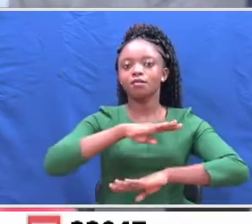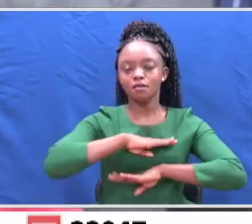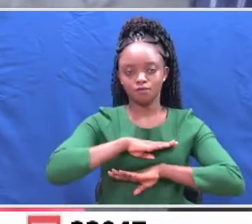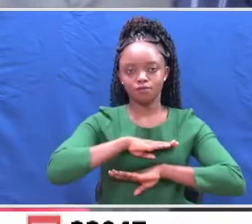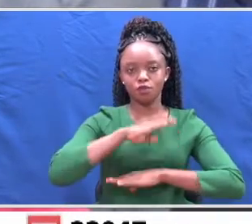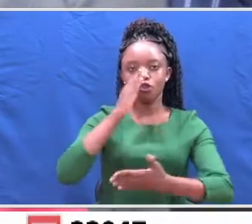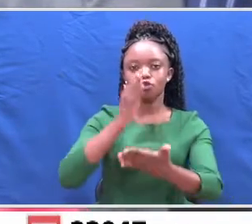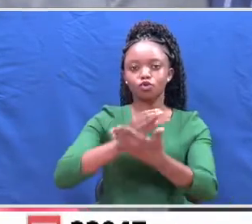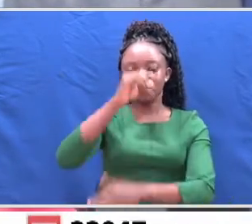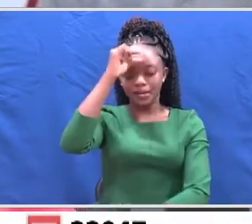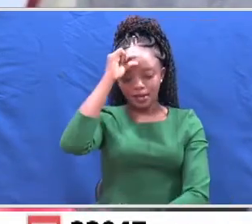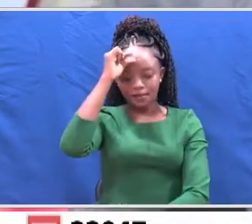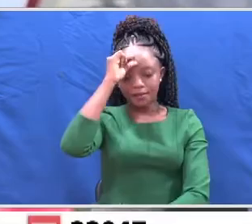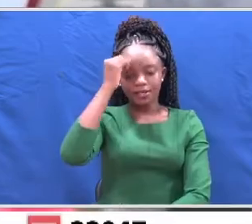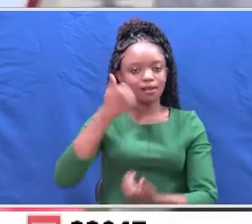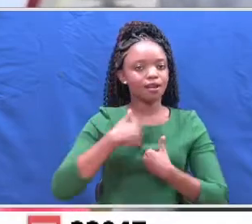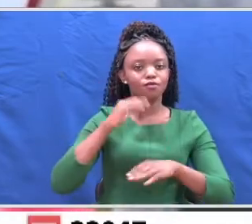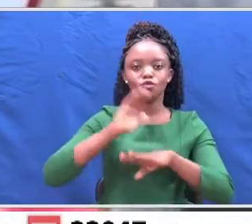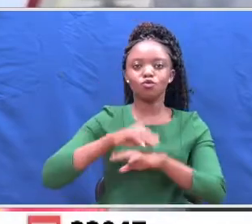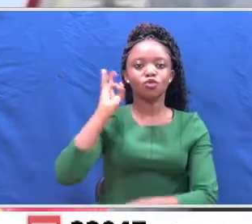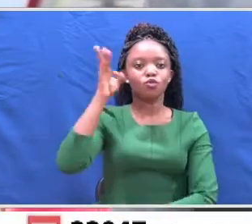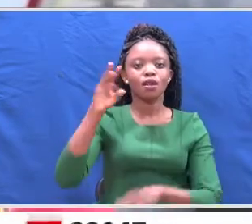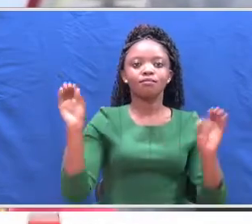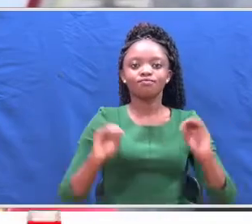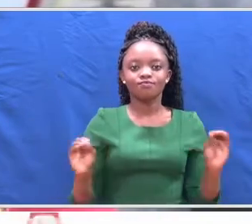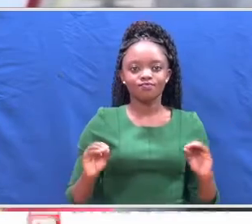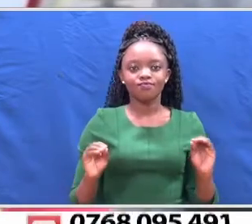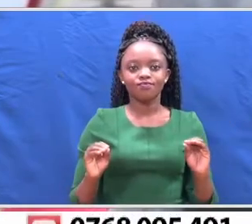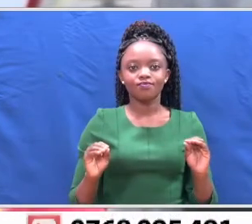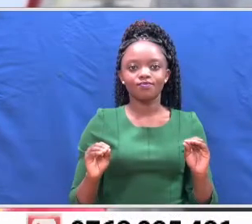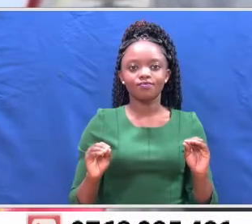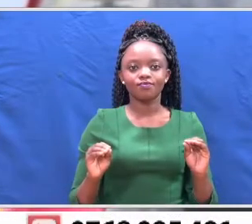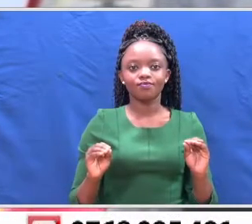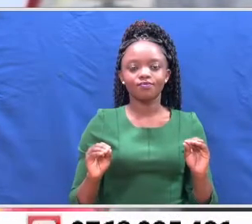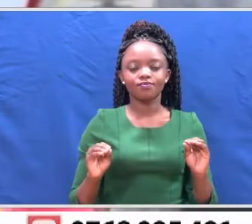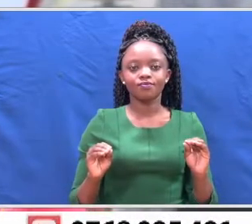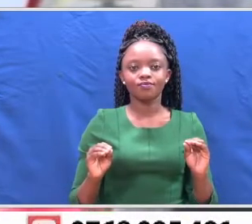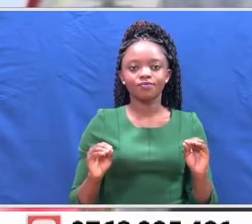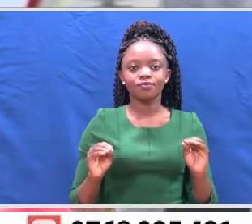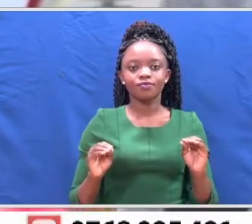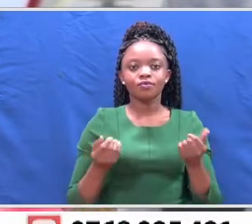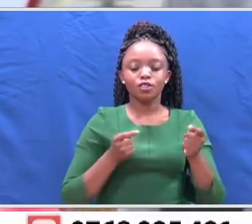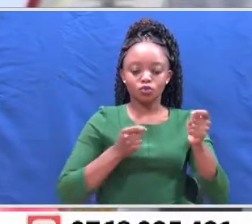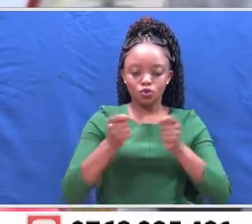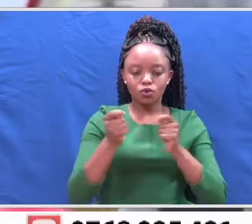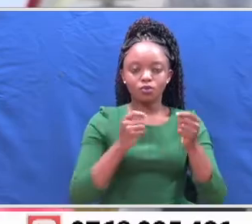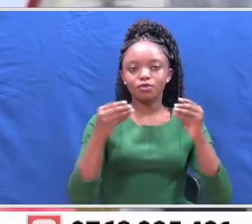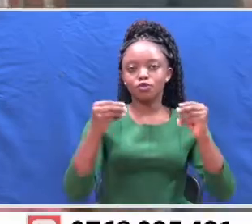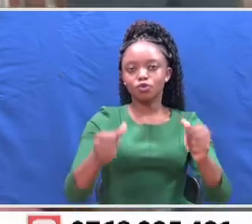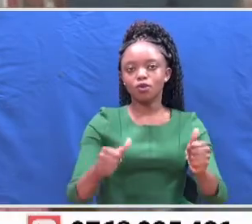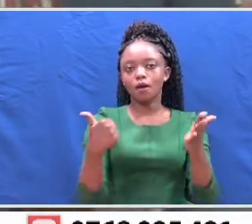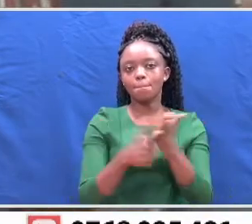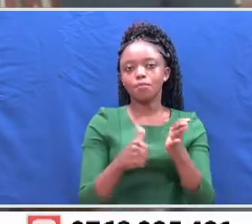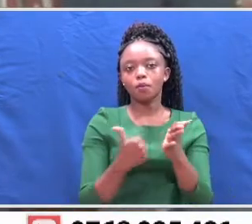the government has no goodwill and has no intention to ensure that they resolve these